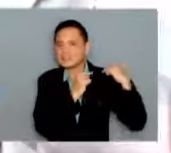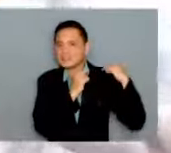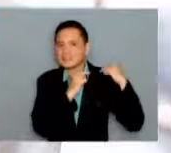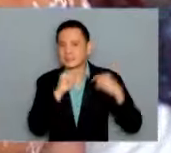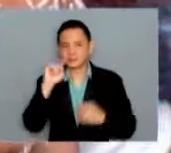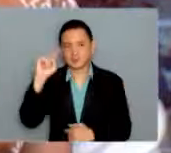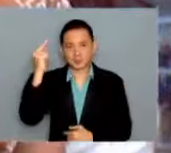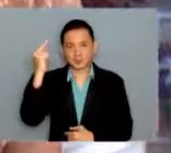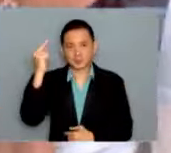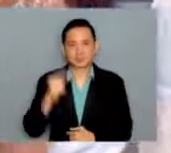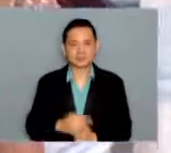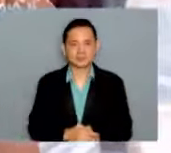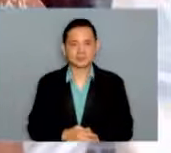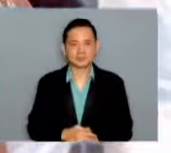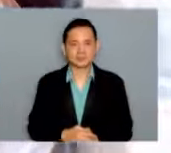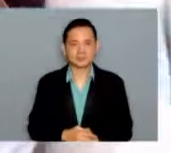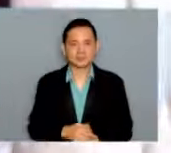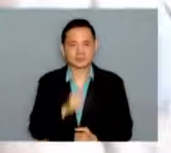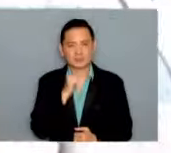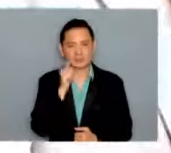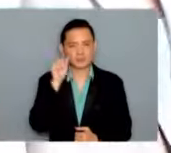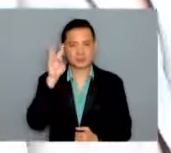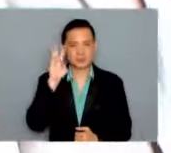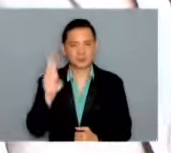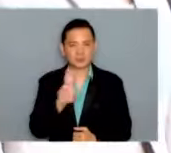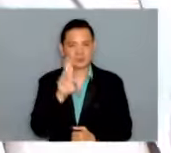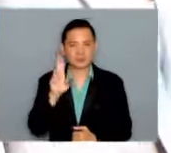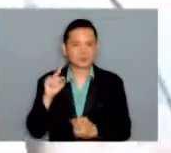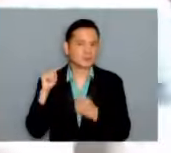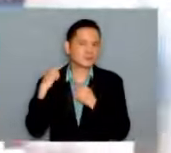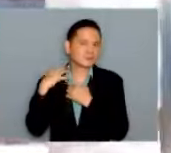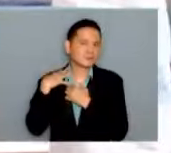alam na ginagamit pala natin siya. Kung ganyan din yung movement ng anak ko pag